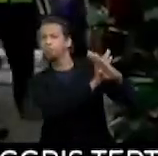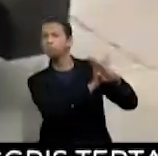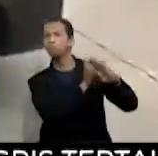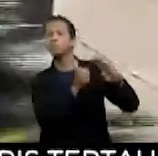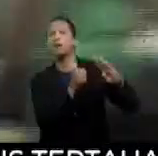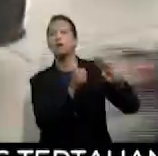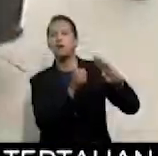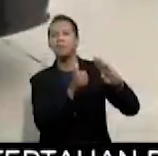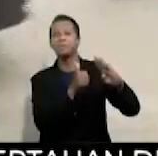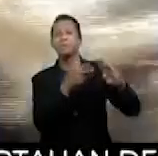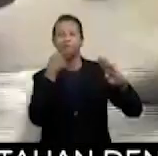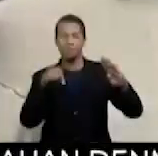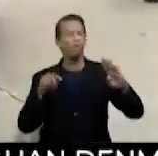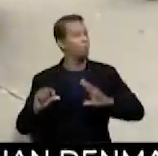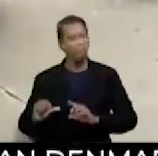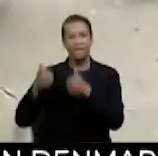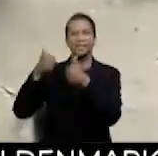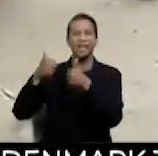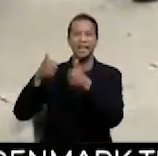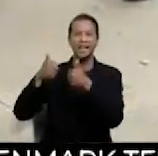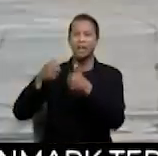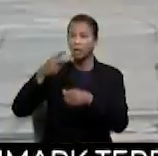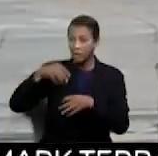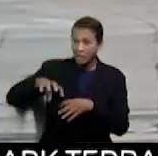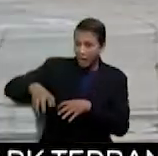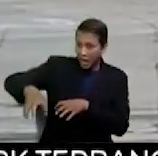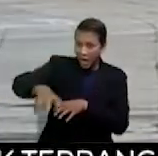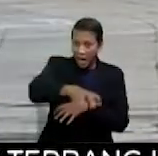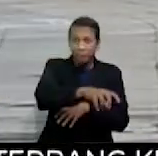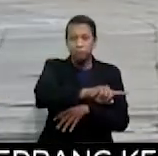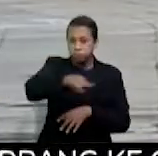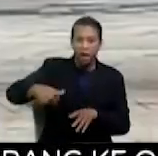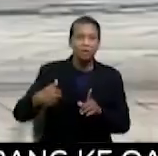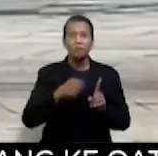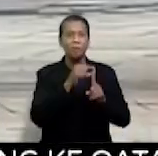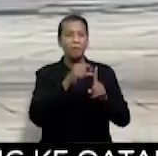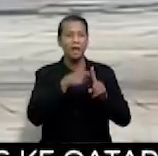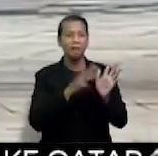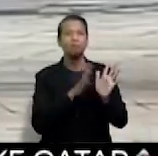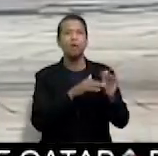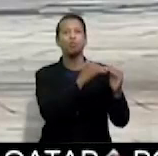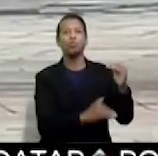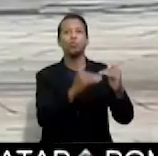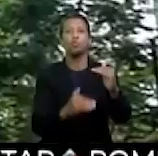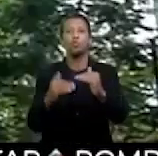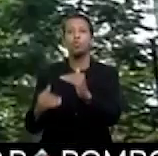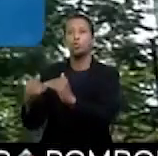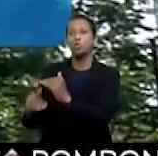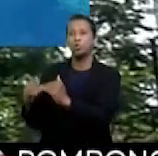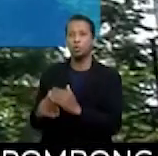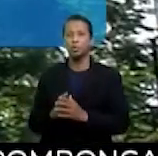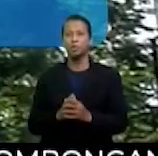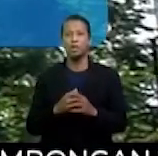seluruh daerah mengalami penurunan status level PPKM. Berdasarkan data Johns Hopkins University, kasus konfirmasi harian